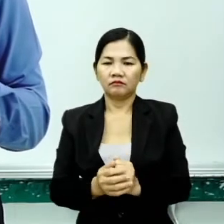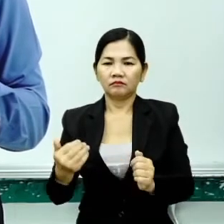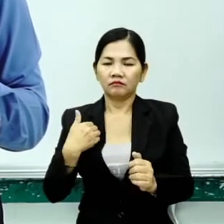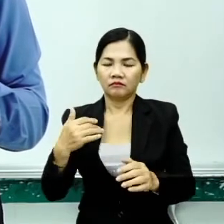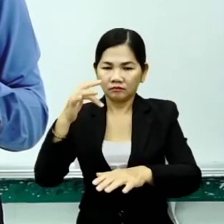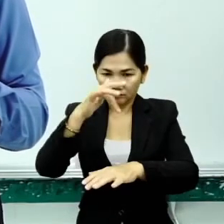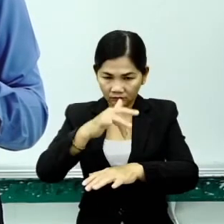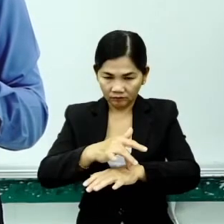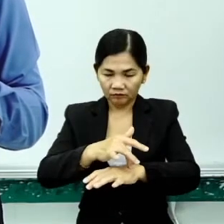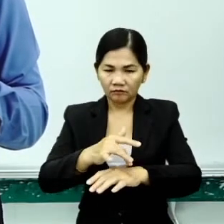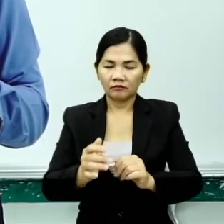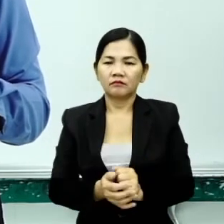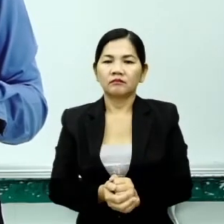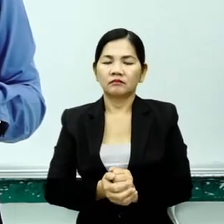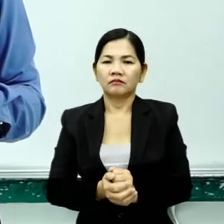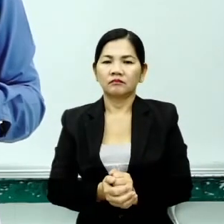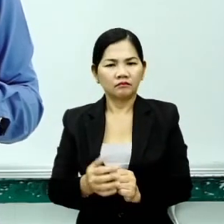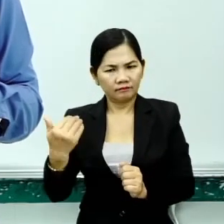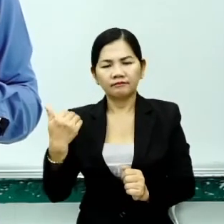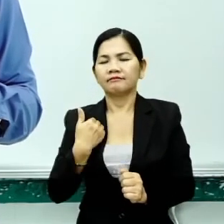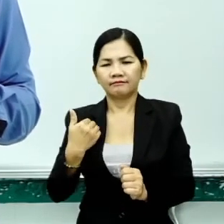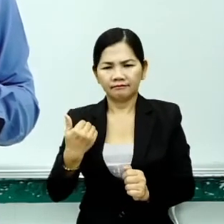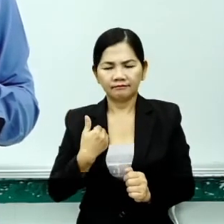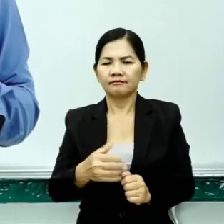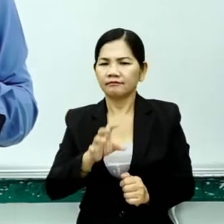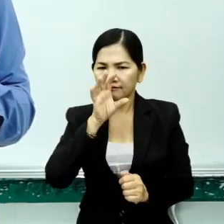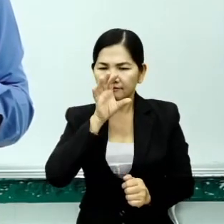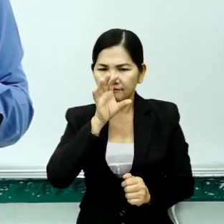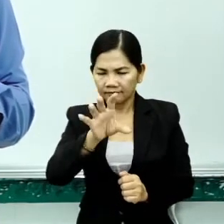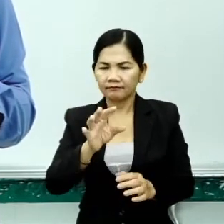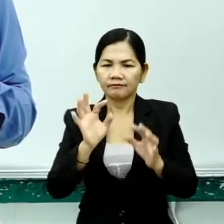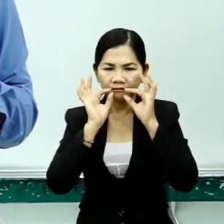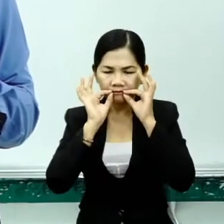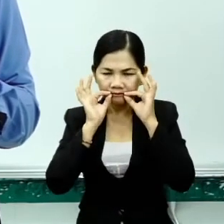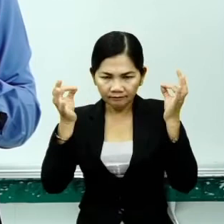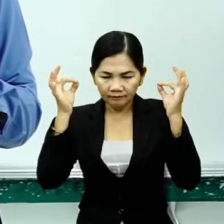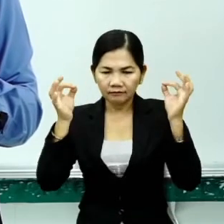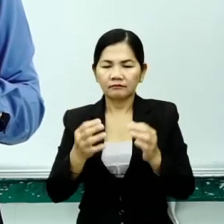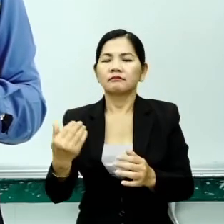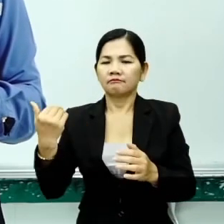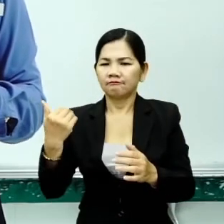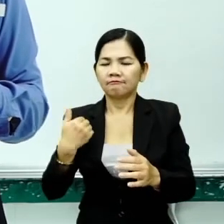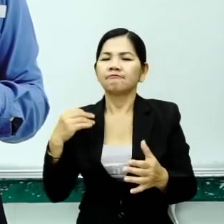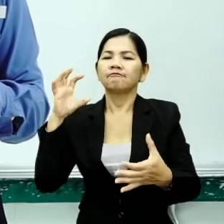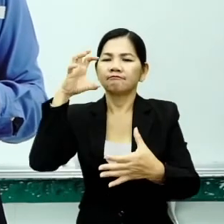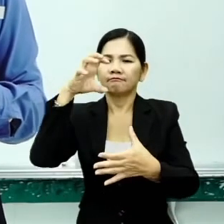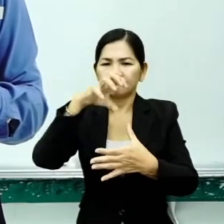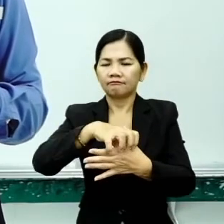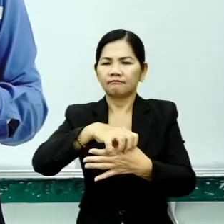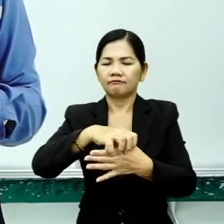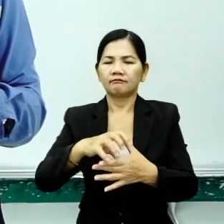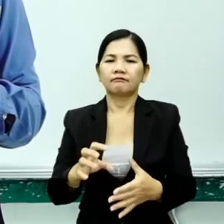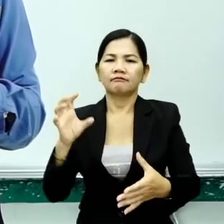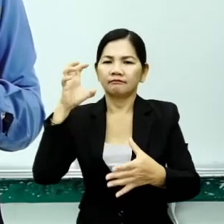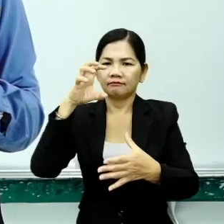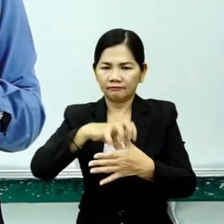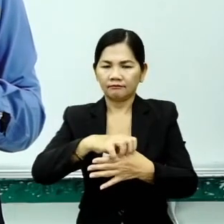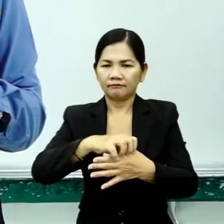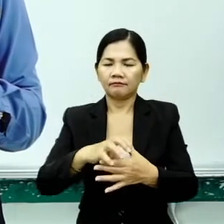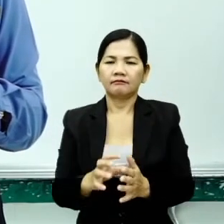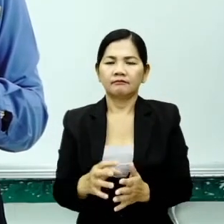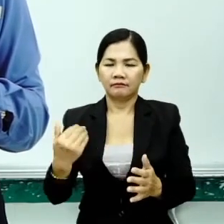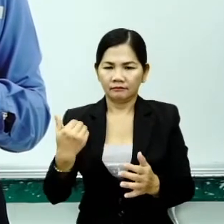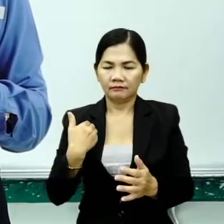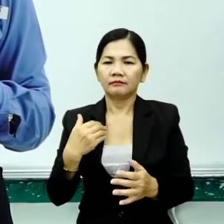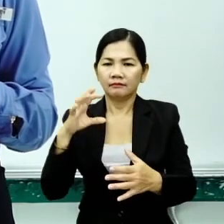papua ấy tới con miền là con nữa cha chắc pho papua ấy tới con cha lọ na con cứ bị ác khăn